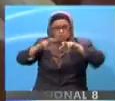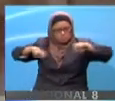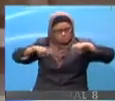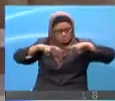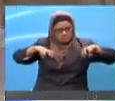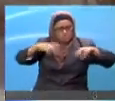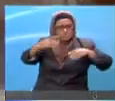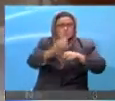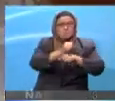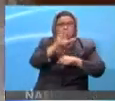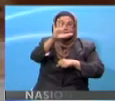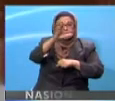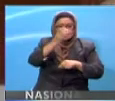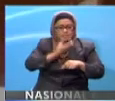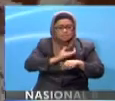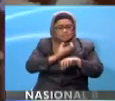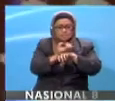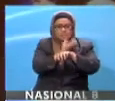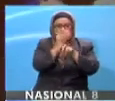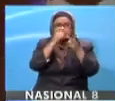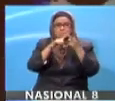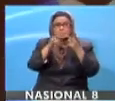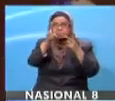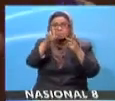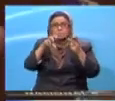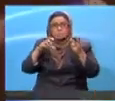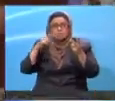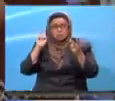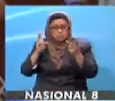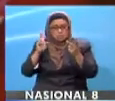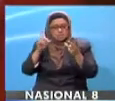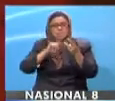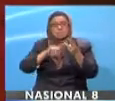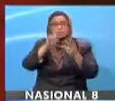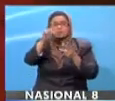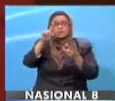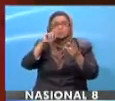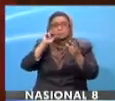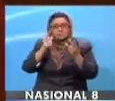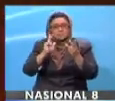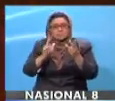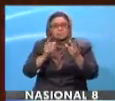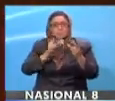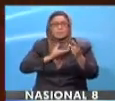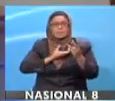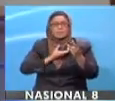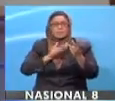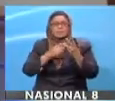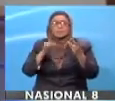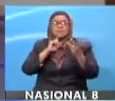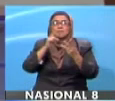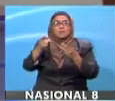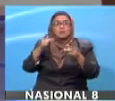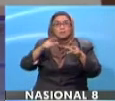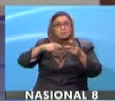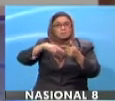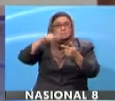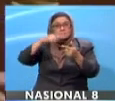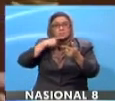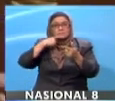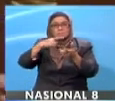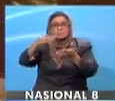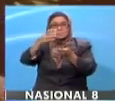gangsa serta satu anugerah khas, iaitu anugerah paling cemerlang pada Pameran Teknologi Expo MTE